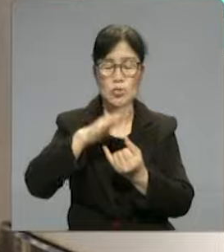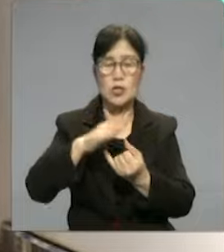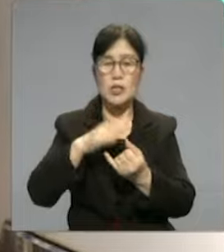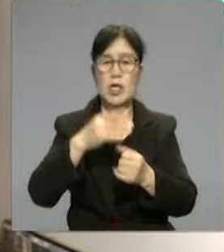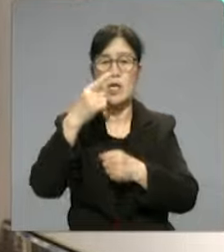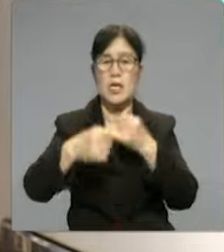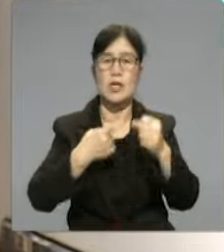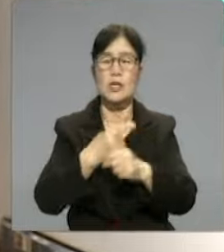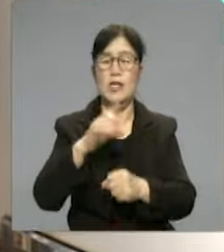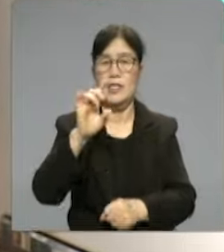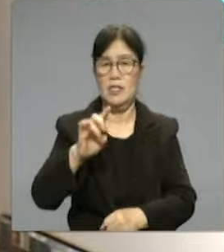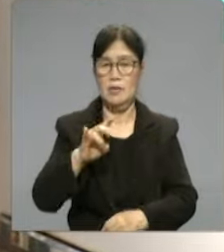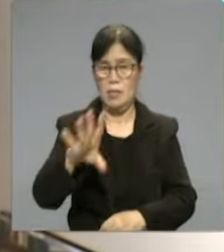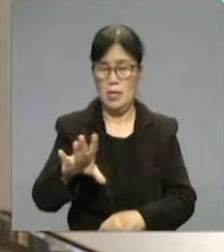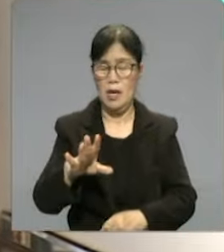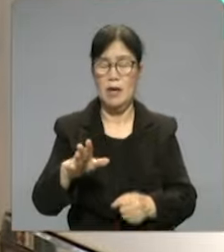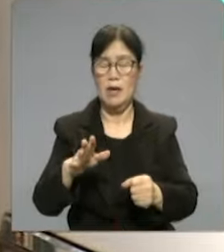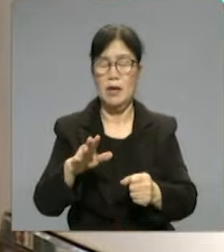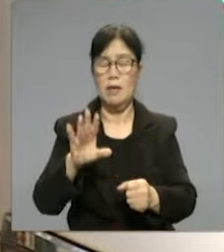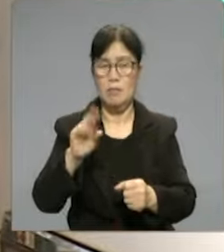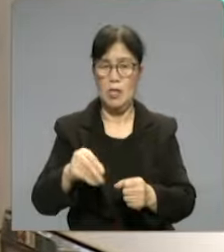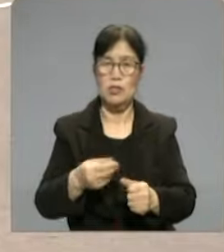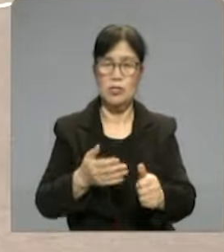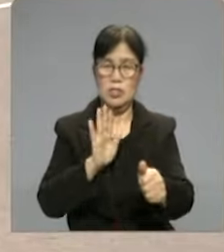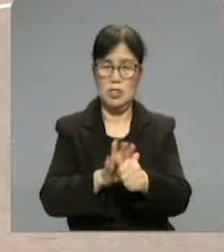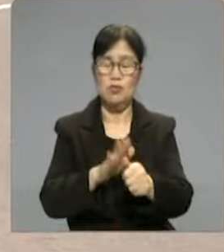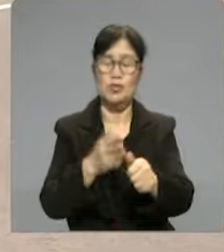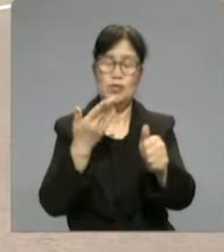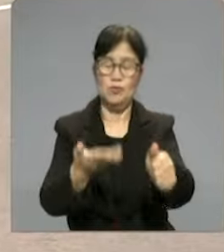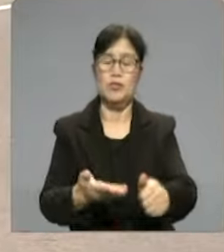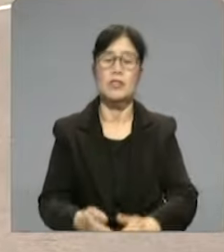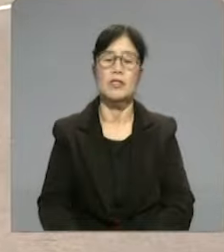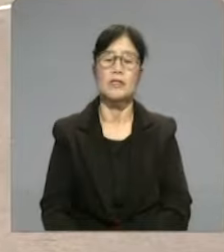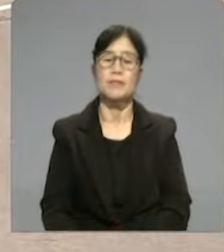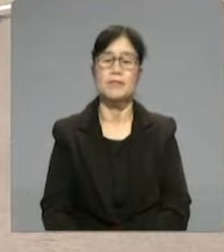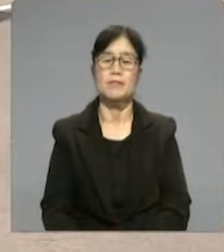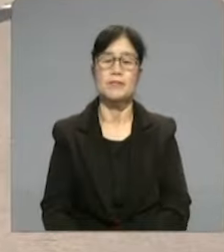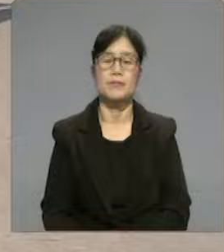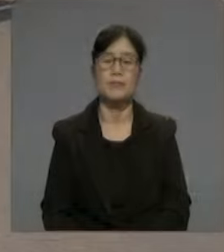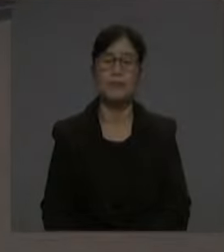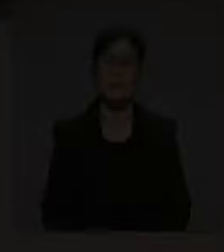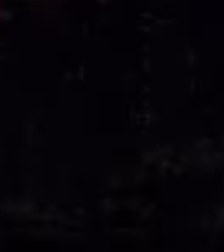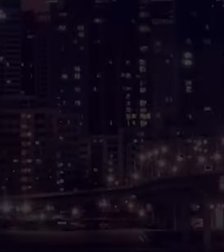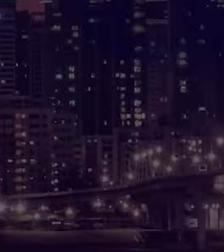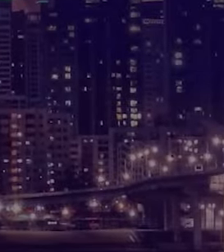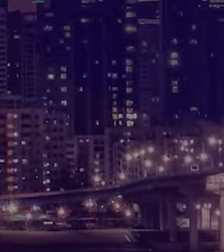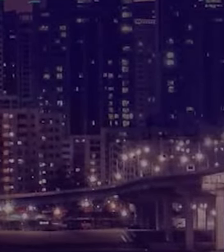1년에 24만 원을 지원받는 차이가 있습니다. OBS 뉴스 황정환입니다.